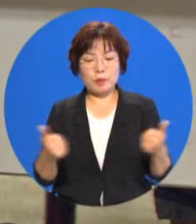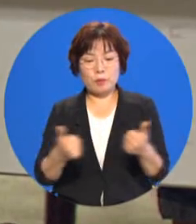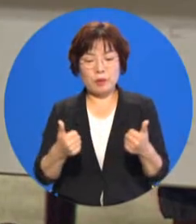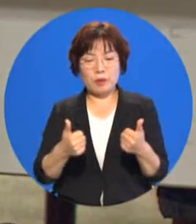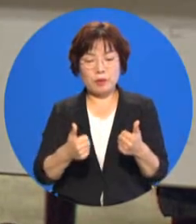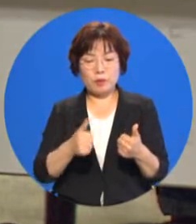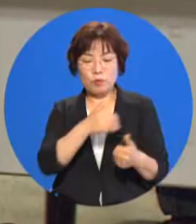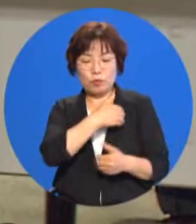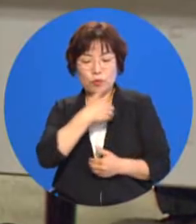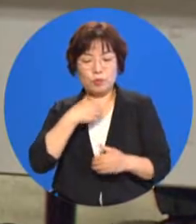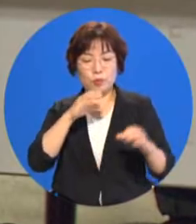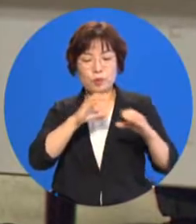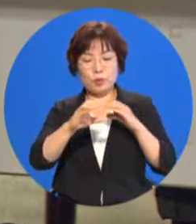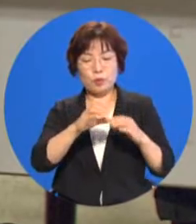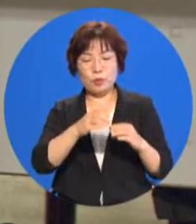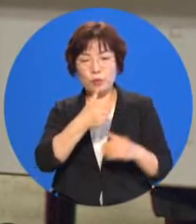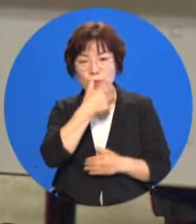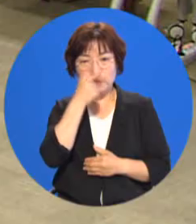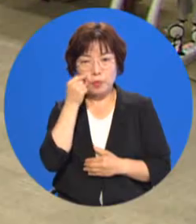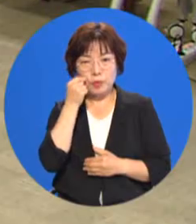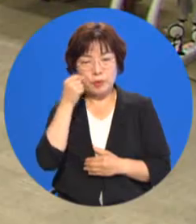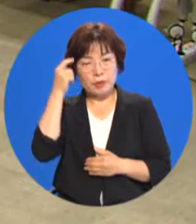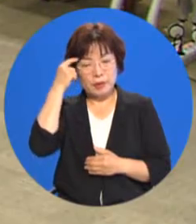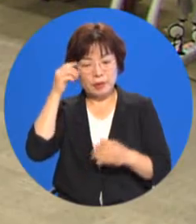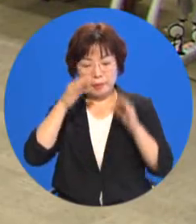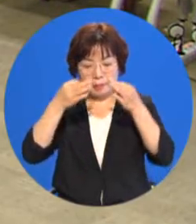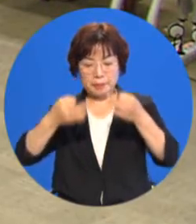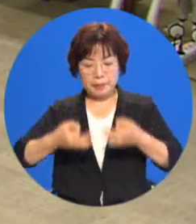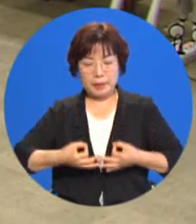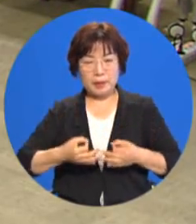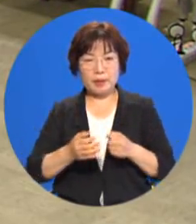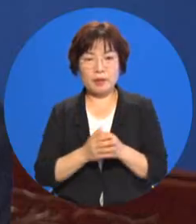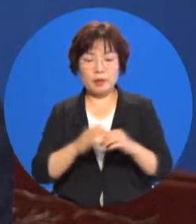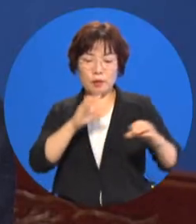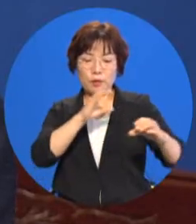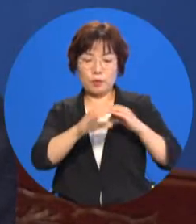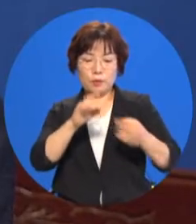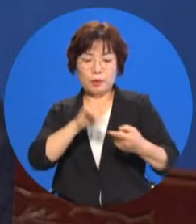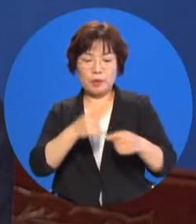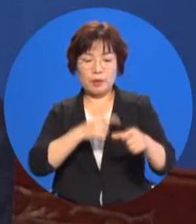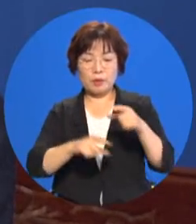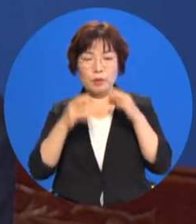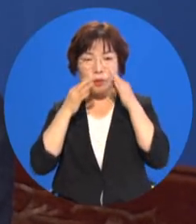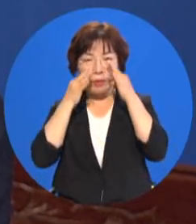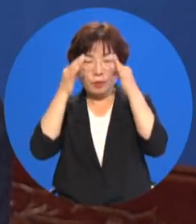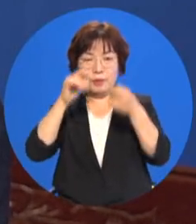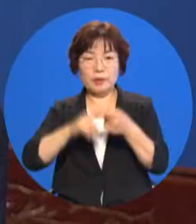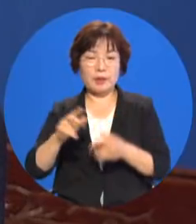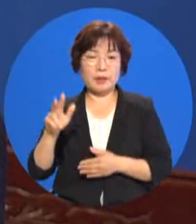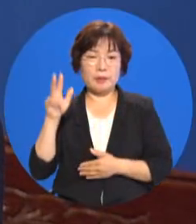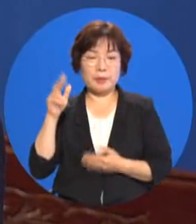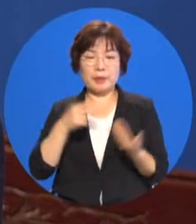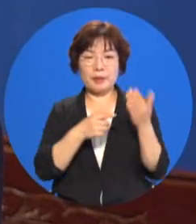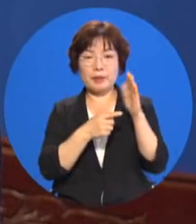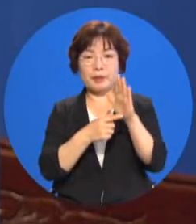지역사회와 충분한 소통이 이루어지지 않았다고 성찰하며 소통에 더욱 노력하겠다고